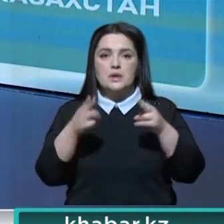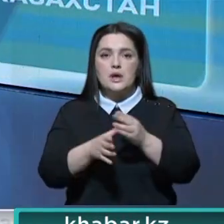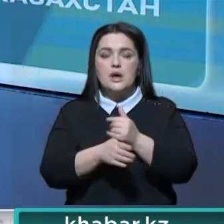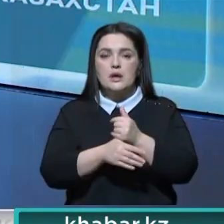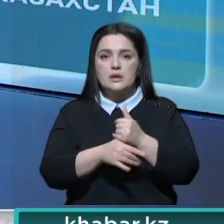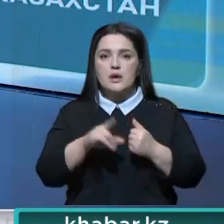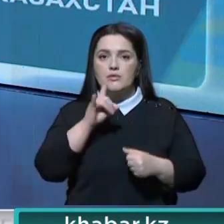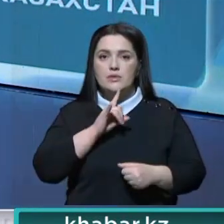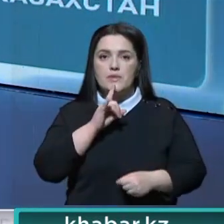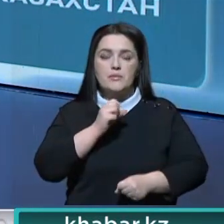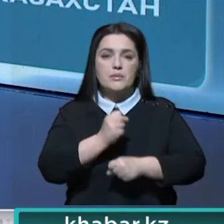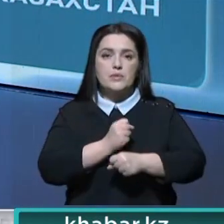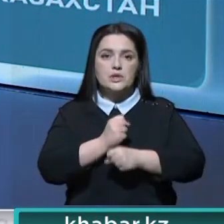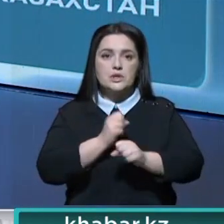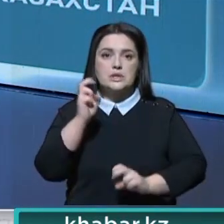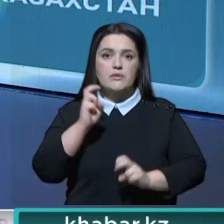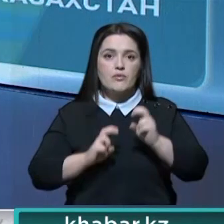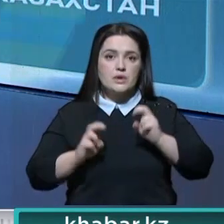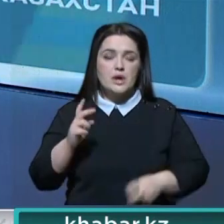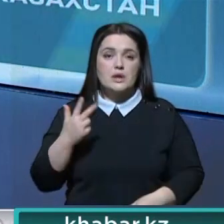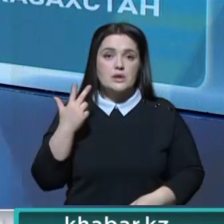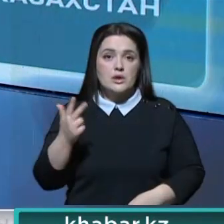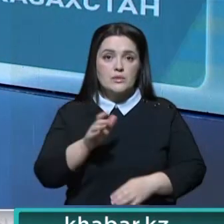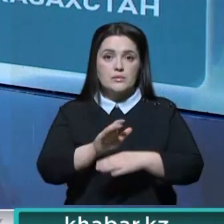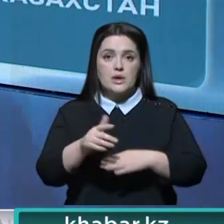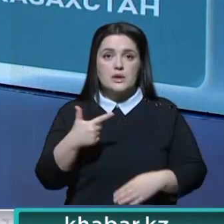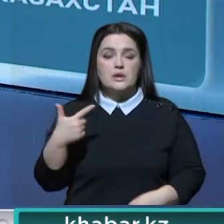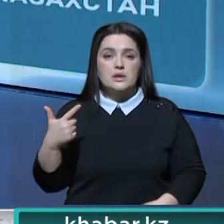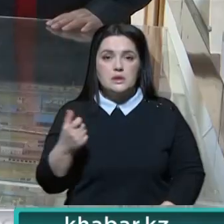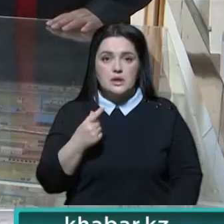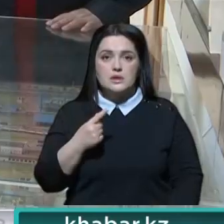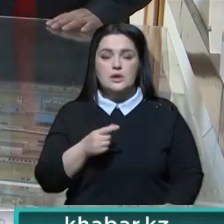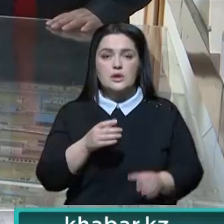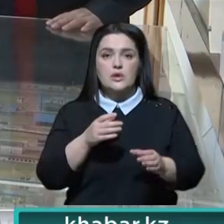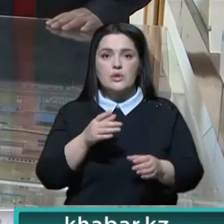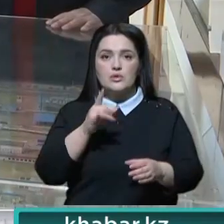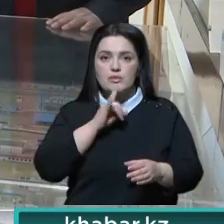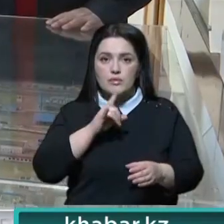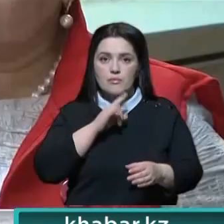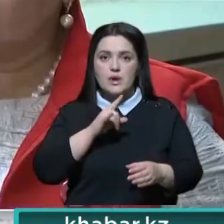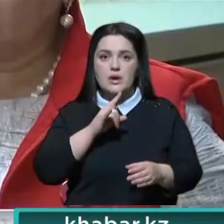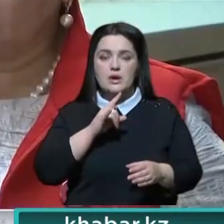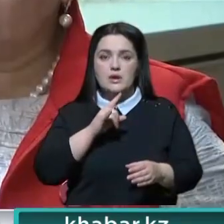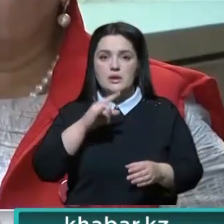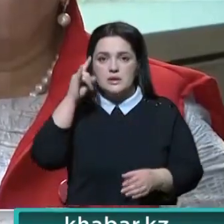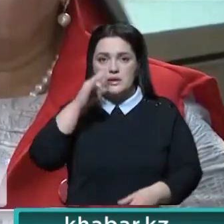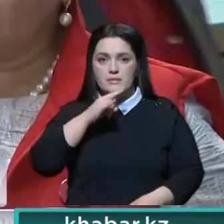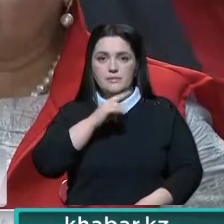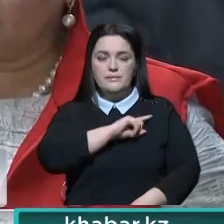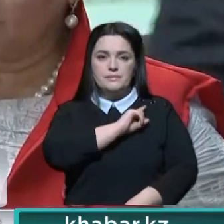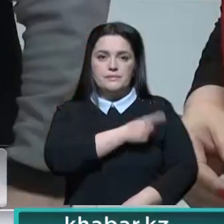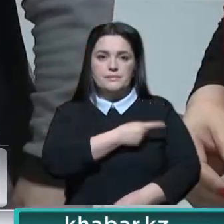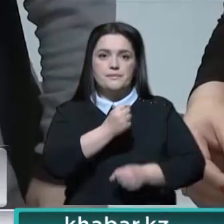партийцы посетили Атырауский нефтеперерабатывающий завод. Это один из трех поставщиков газа, топлива и других нефтепродуктов в